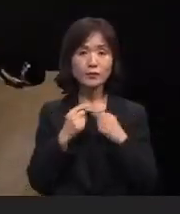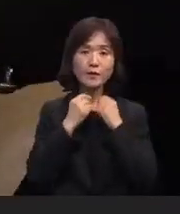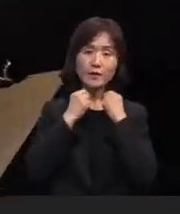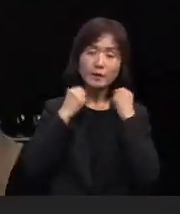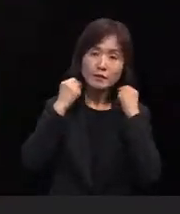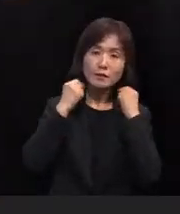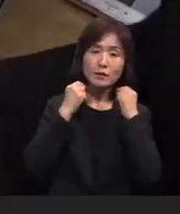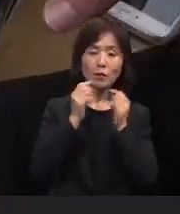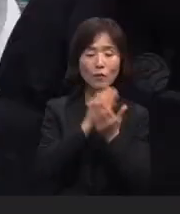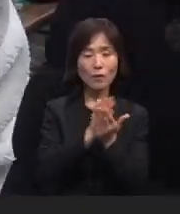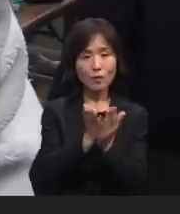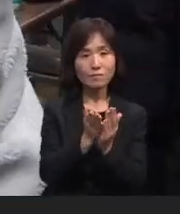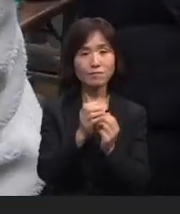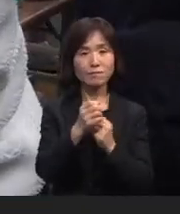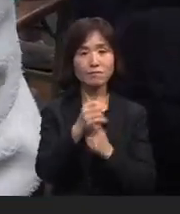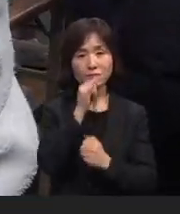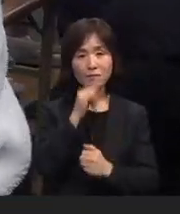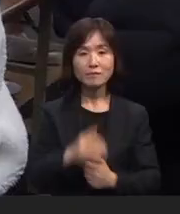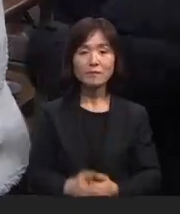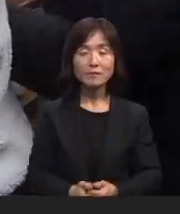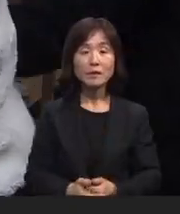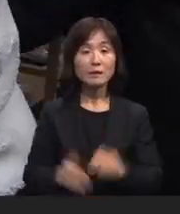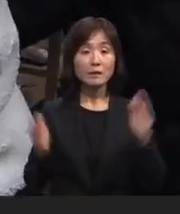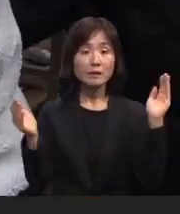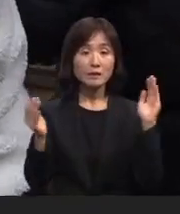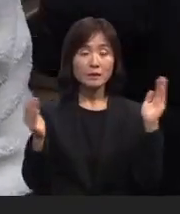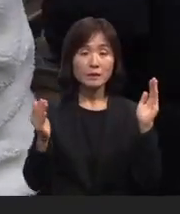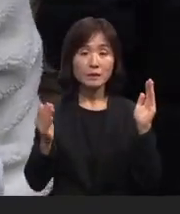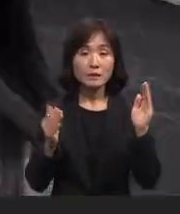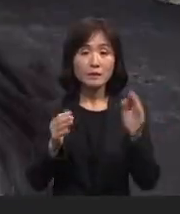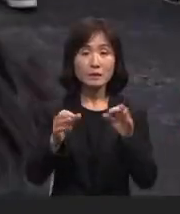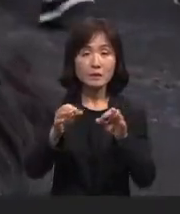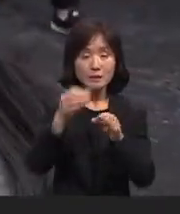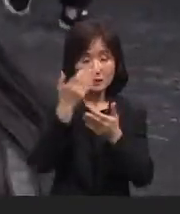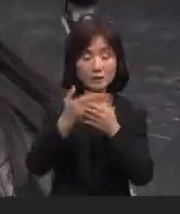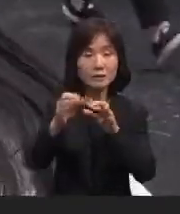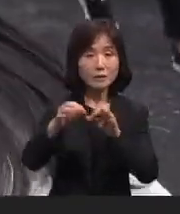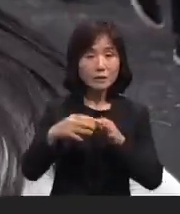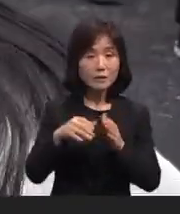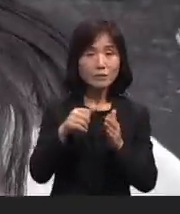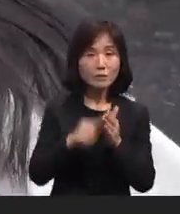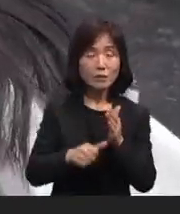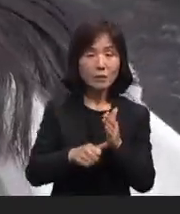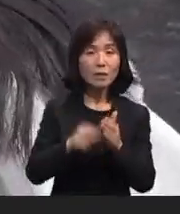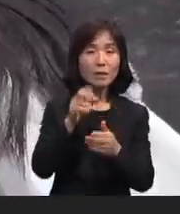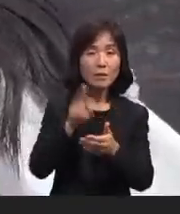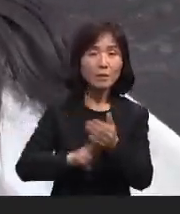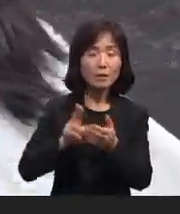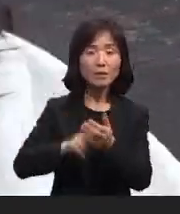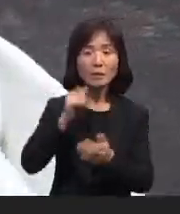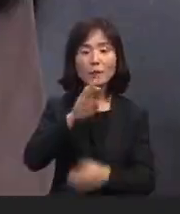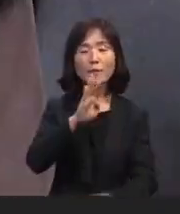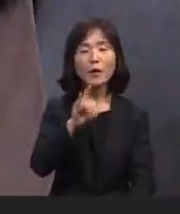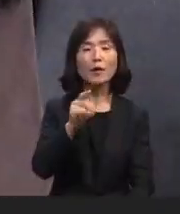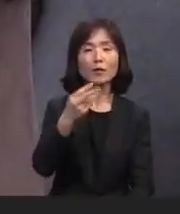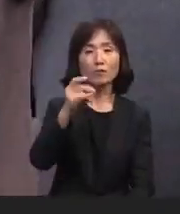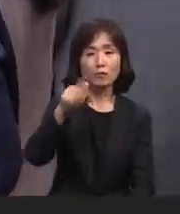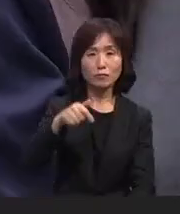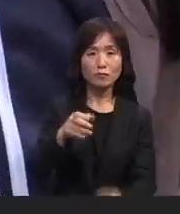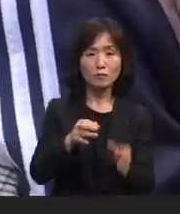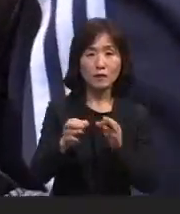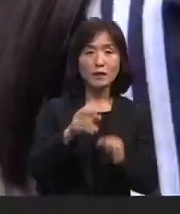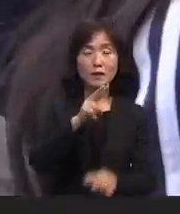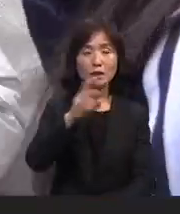등 종류도 다양한데요. 학생들이 기증한 물건을 판매하는 벼룩시장. 2020